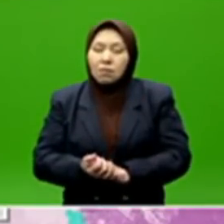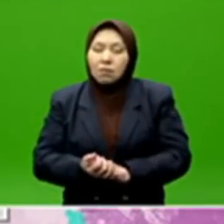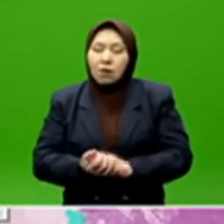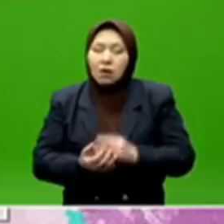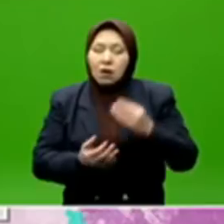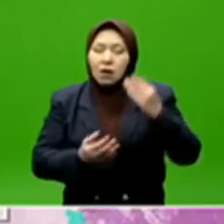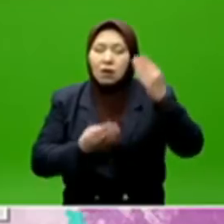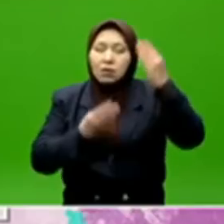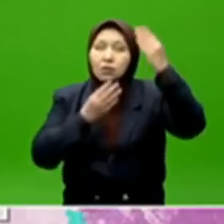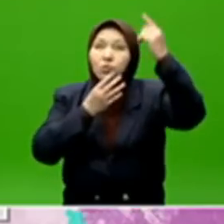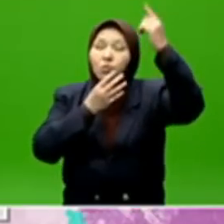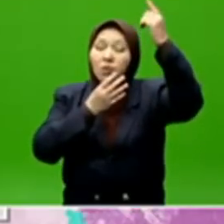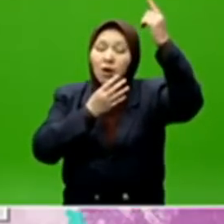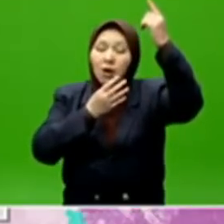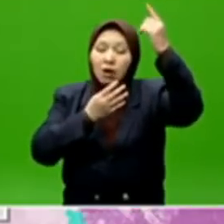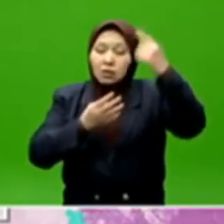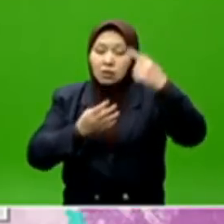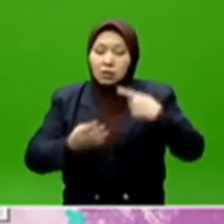Rabbi